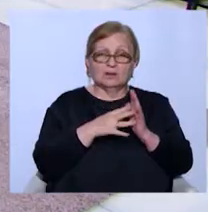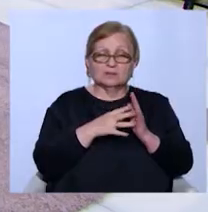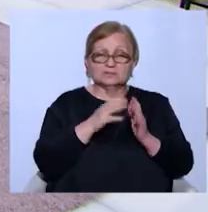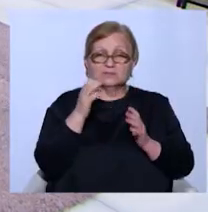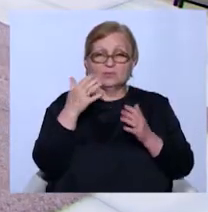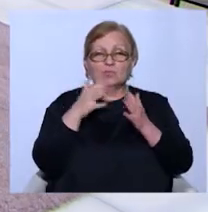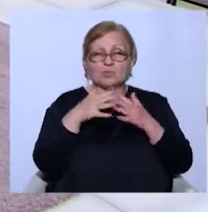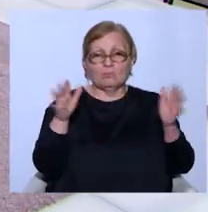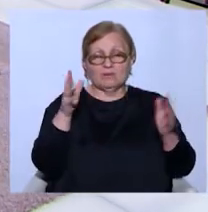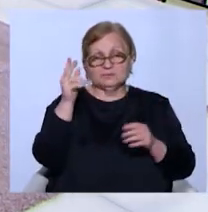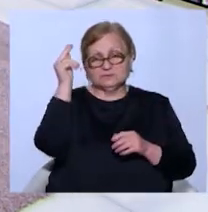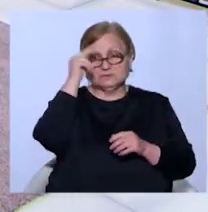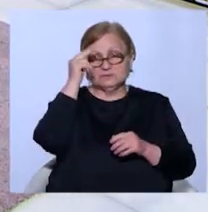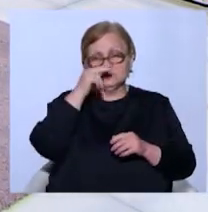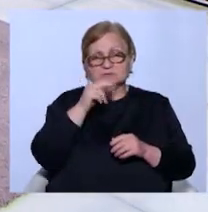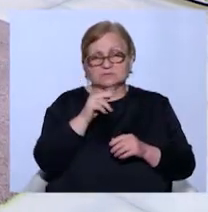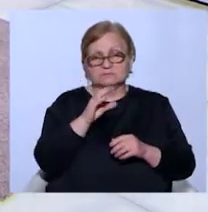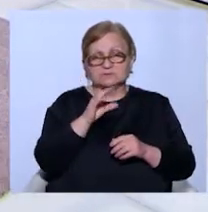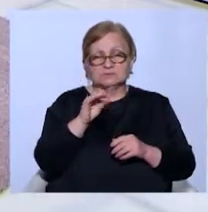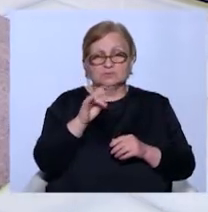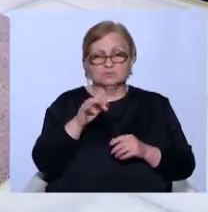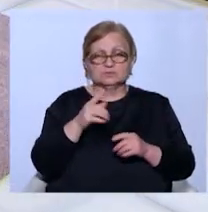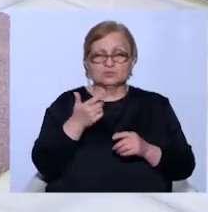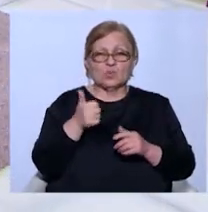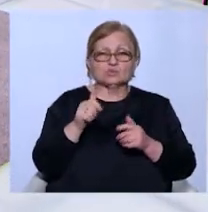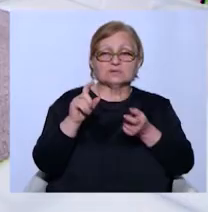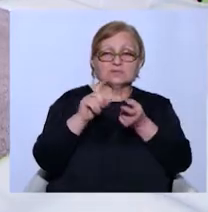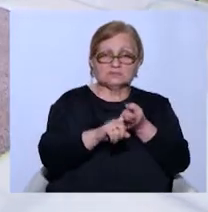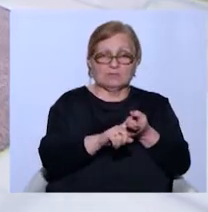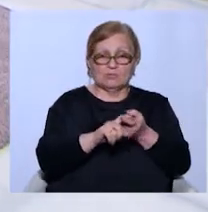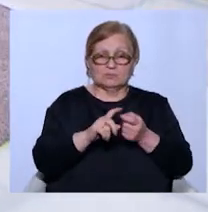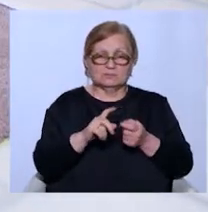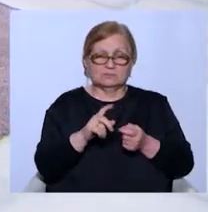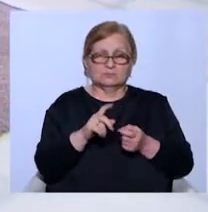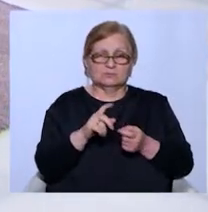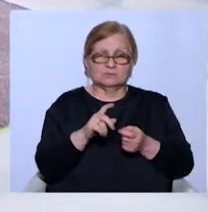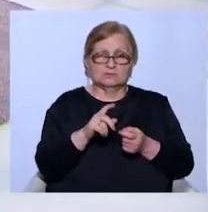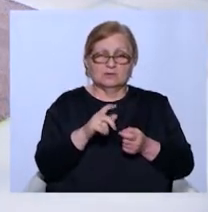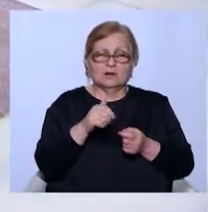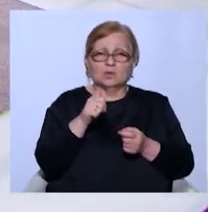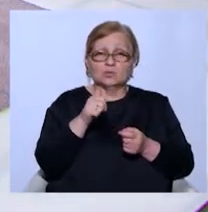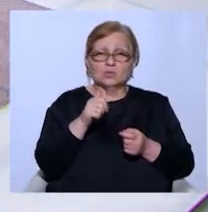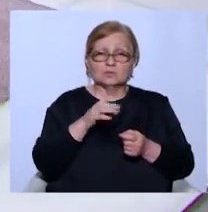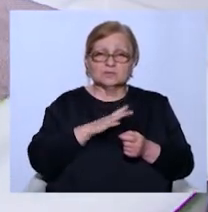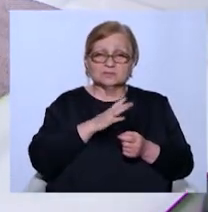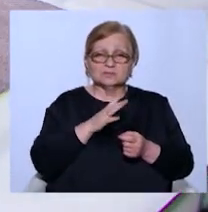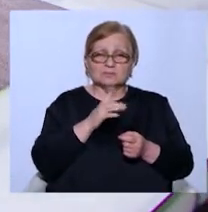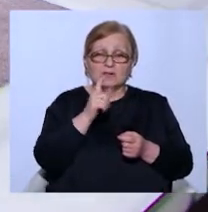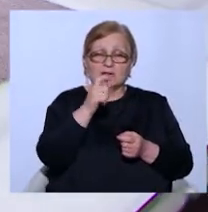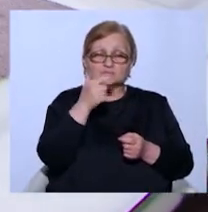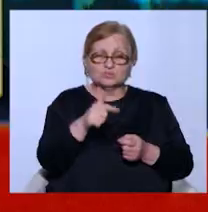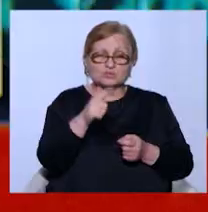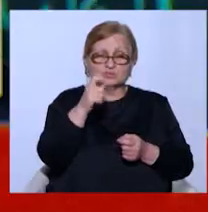უფრო მეც ისწავლით სინუს როგორ არის დამოკიდებული და როგორ ხდება და უფრო აი 120